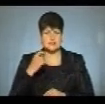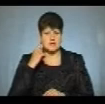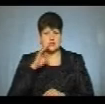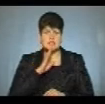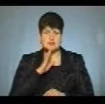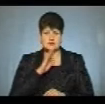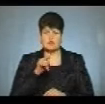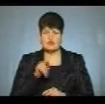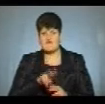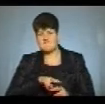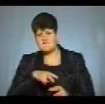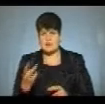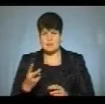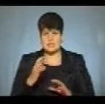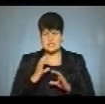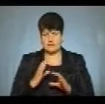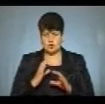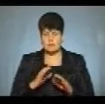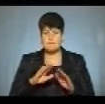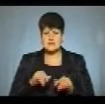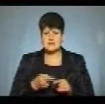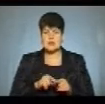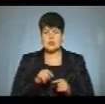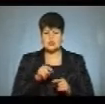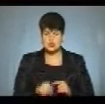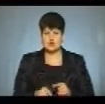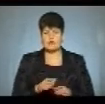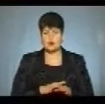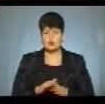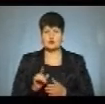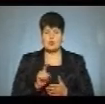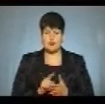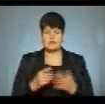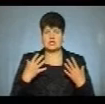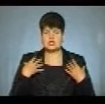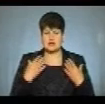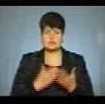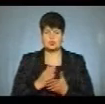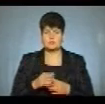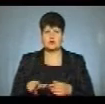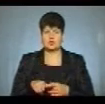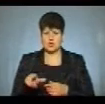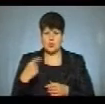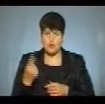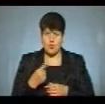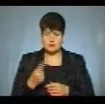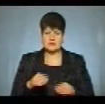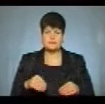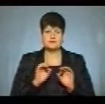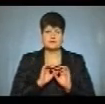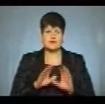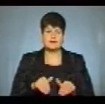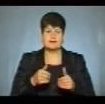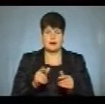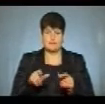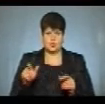дівчина. Вона випала із автобуса. Після цього протесту виконувач обов'язків начальника служби автодоріг області Юрій Ходаковський дав людям, які